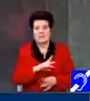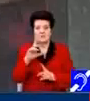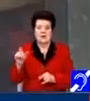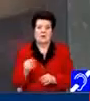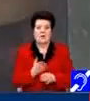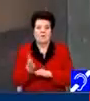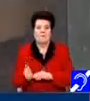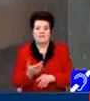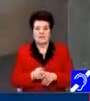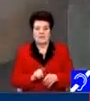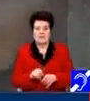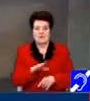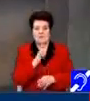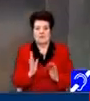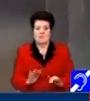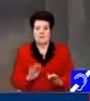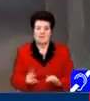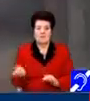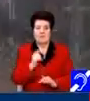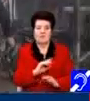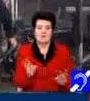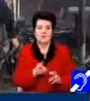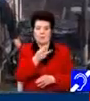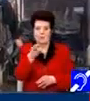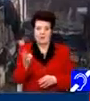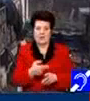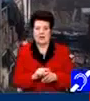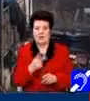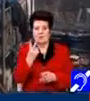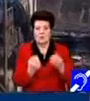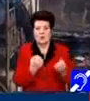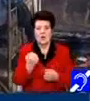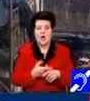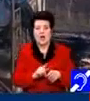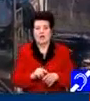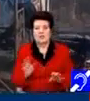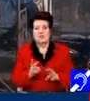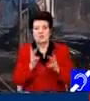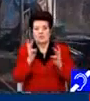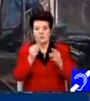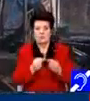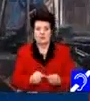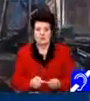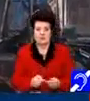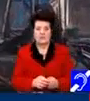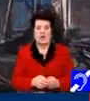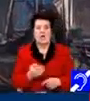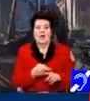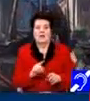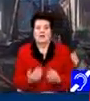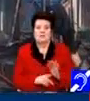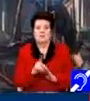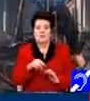în vizită. La fața locului au intervenit pompierii cu 2 autospeciale. Cauzele producerii incendiului urmează a fi stabilite. De la